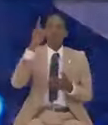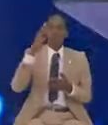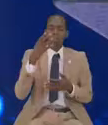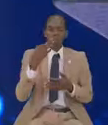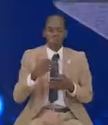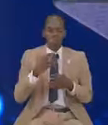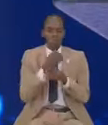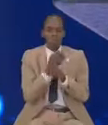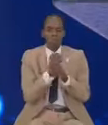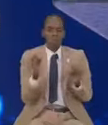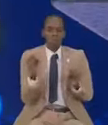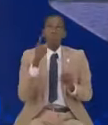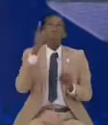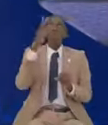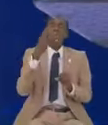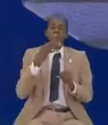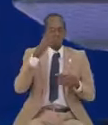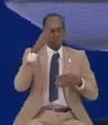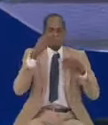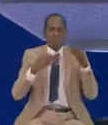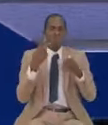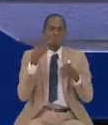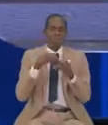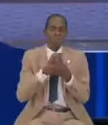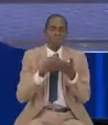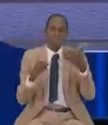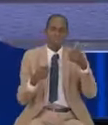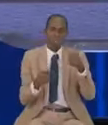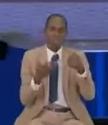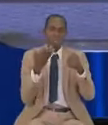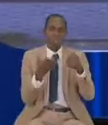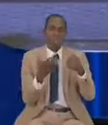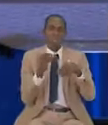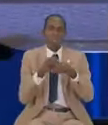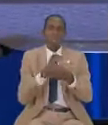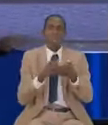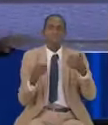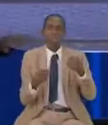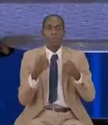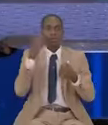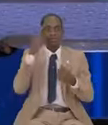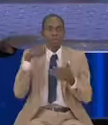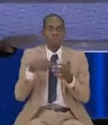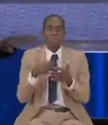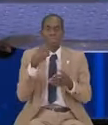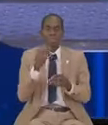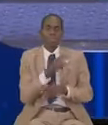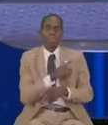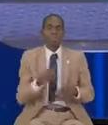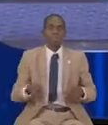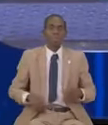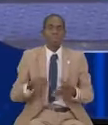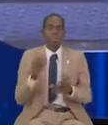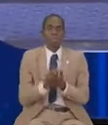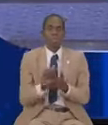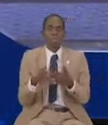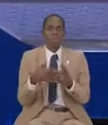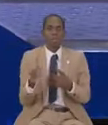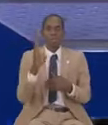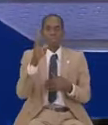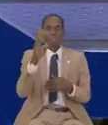Dieu est un Dieu de jugement le verset 10 ici mais voici ce que dit l'Éternel